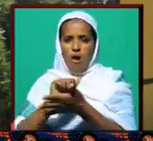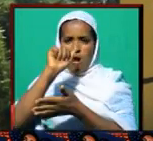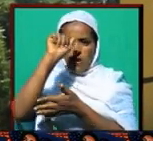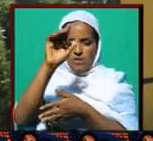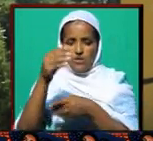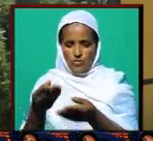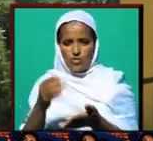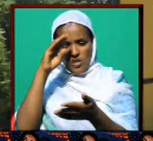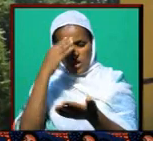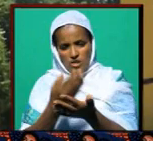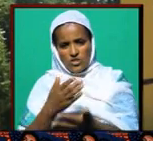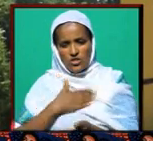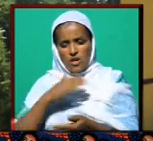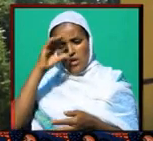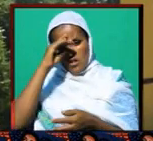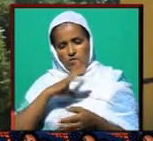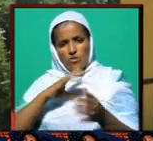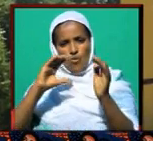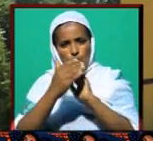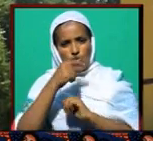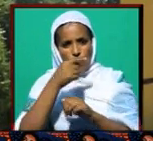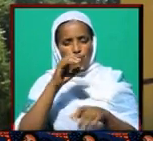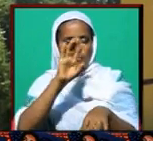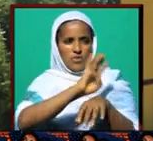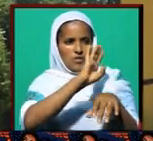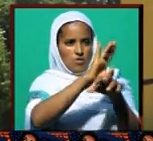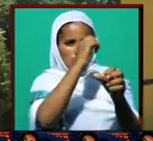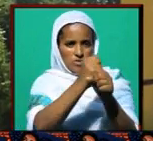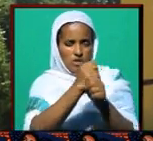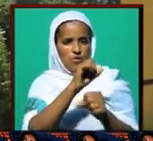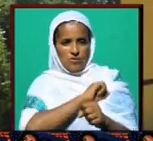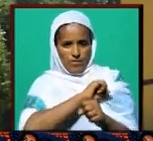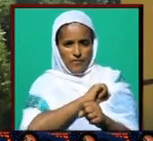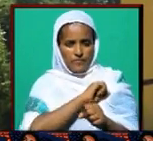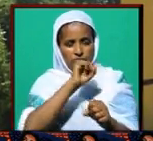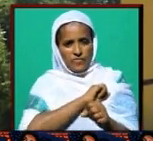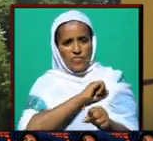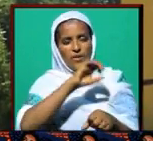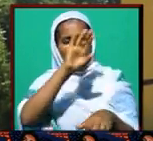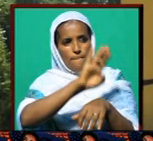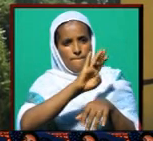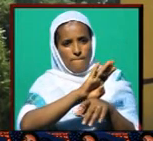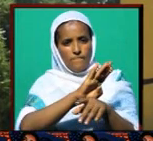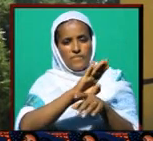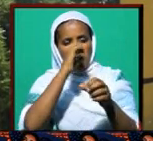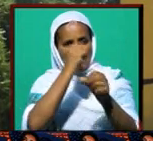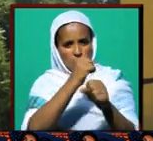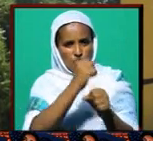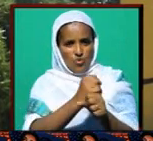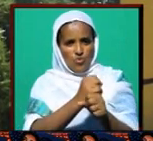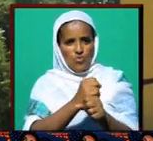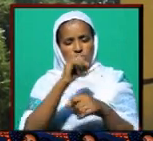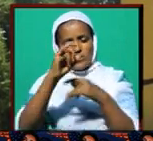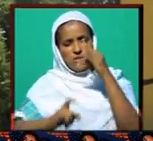ብሎ ስለነገረው ለልጁ ደግሞ አደራ ሰጥቶ ልጄ ሰው ሁን ያለው ቤተ መቅደሱን እንዲሰራ ነው ለሰሎሞን።